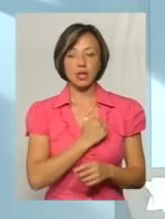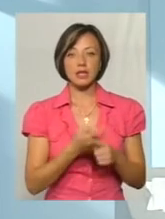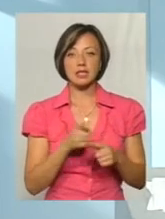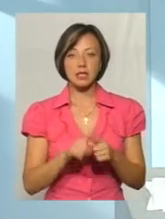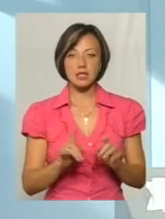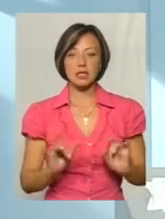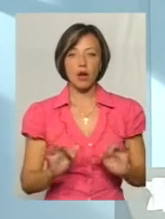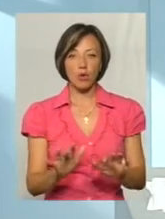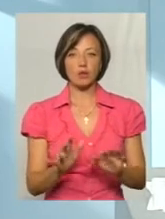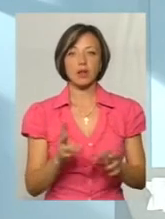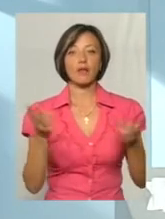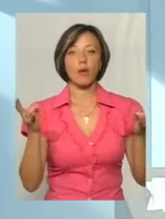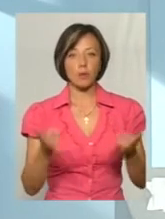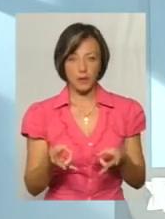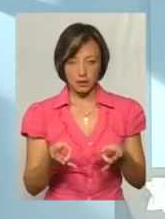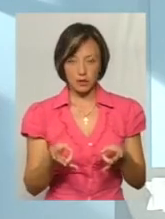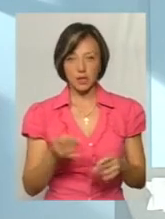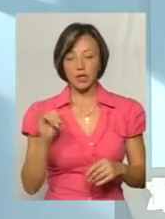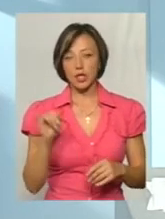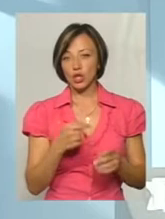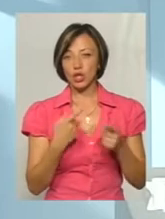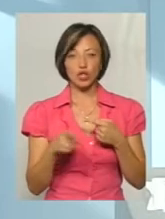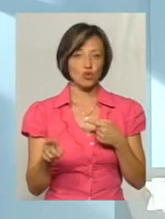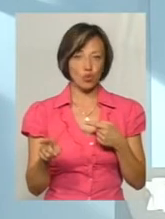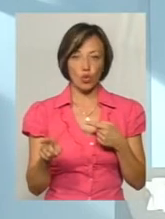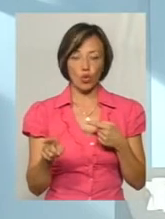заходи необхідні. І іншого